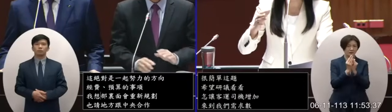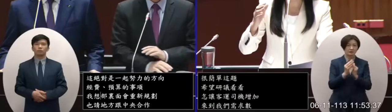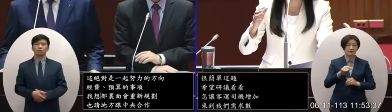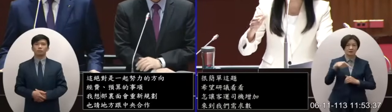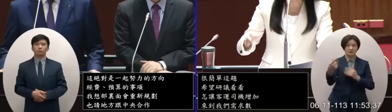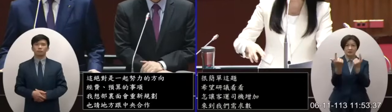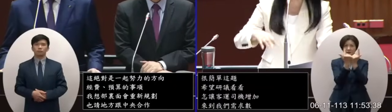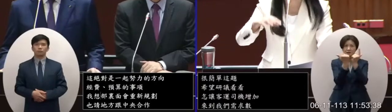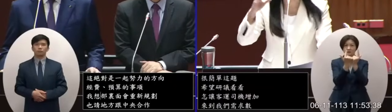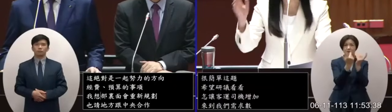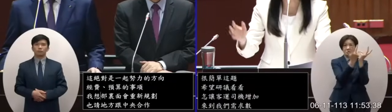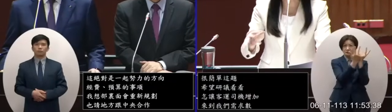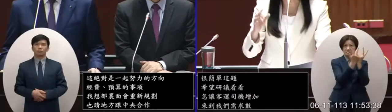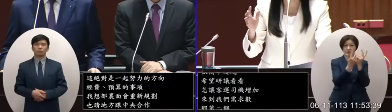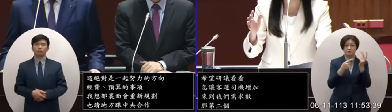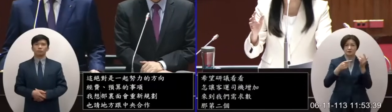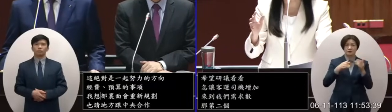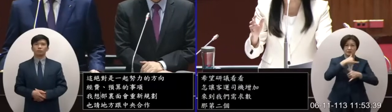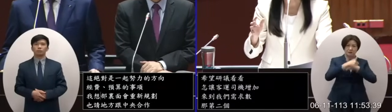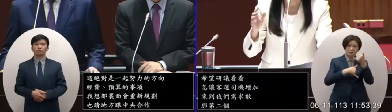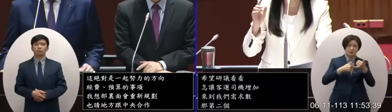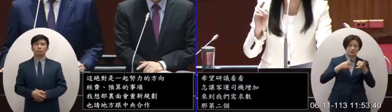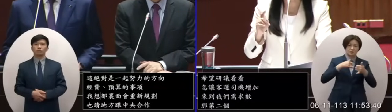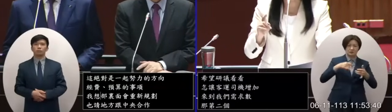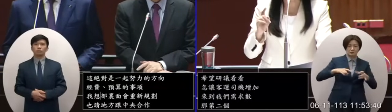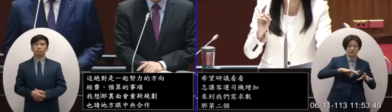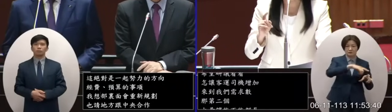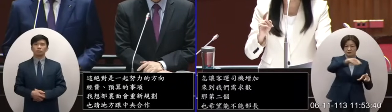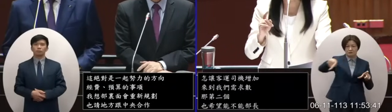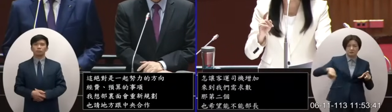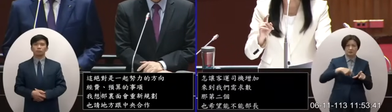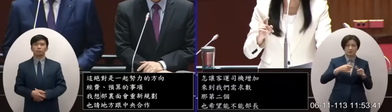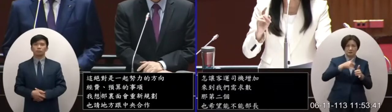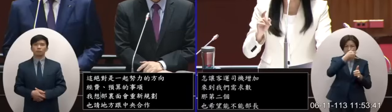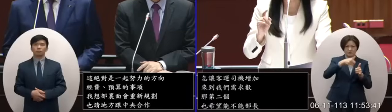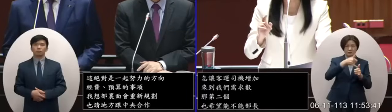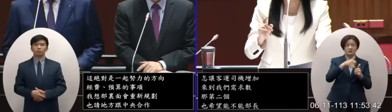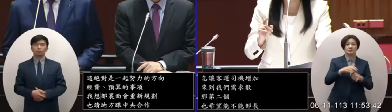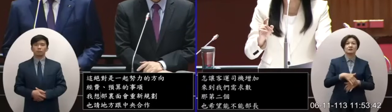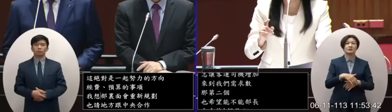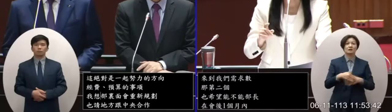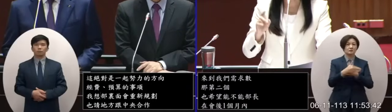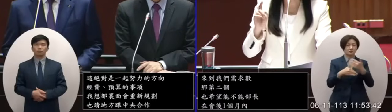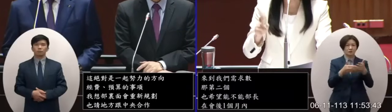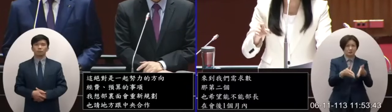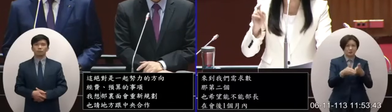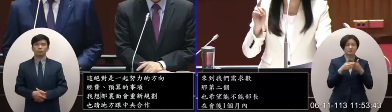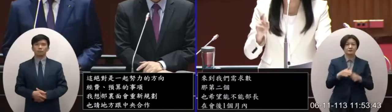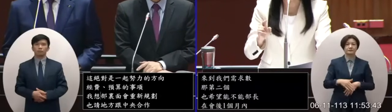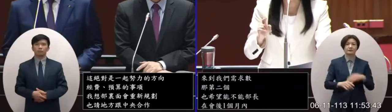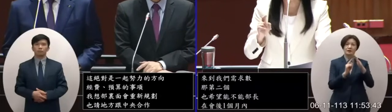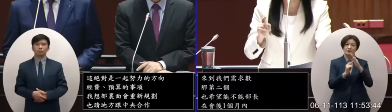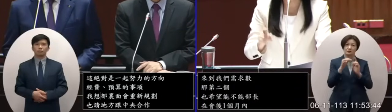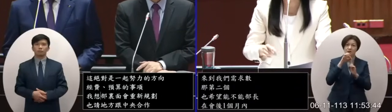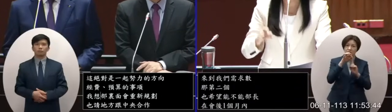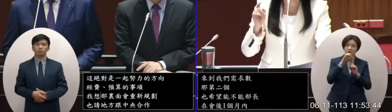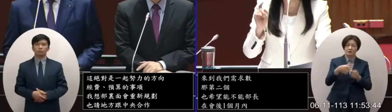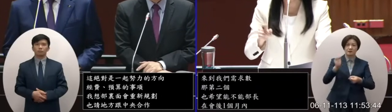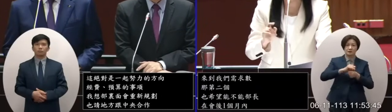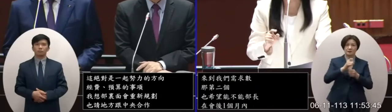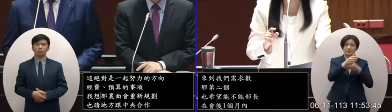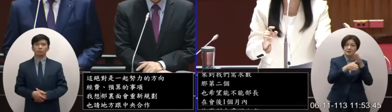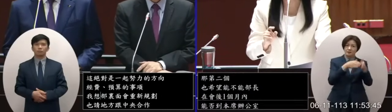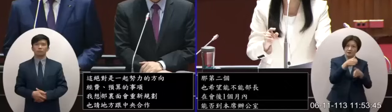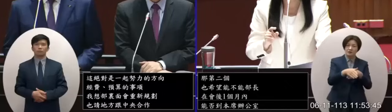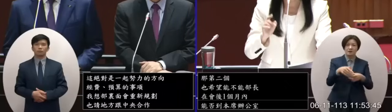这个台北、新北成为一个大生活共同圈哦，我们的交通非常的重要，国道客运哦，怎么样增加这个班次，怎么样